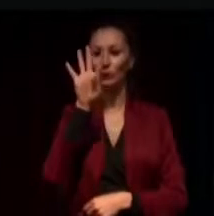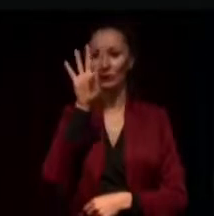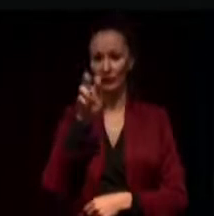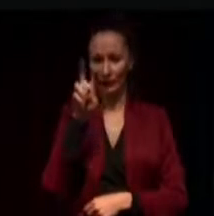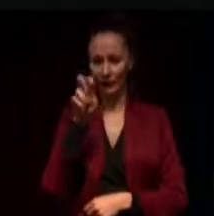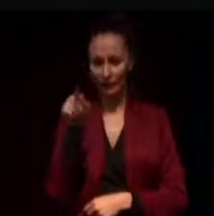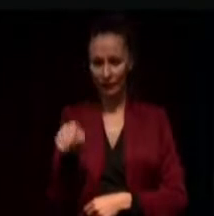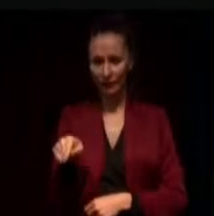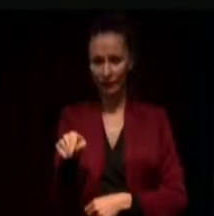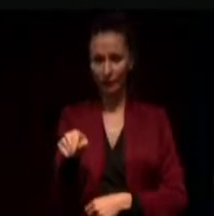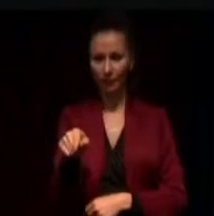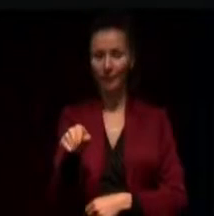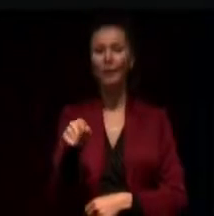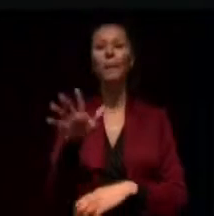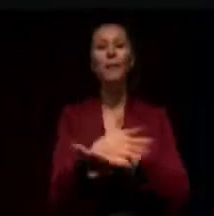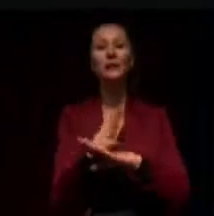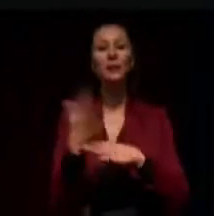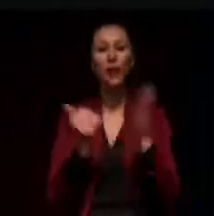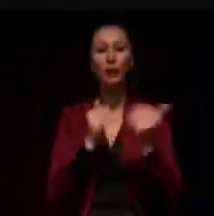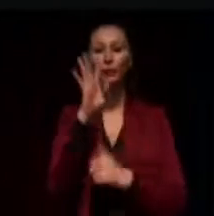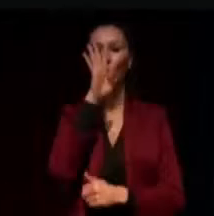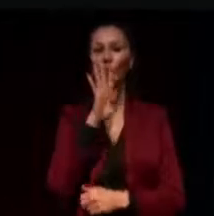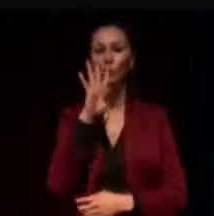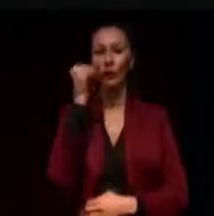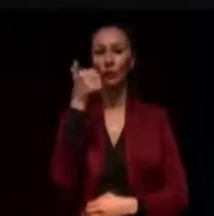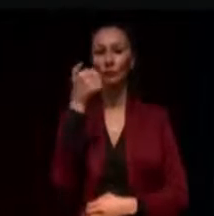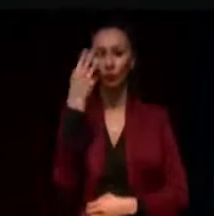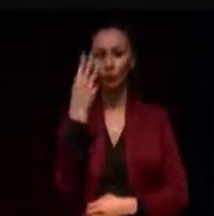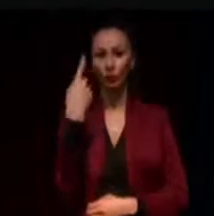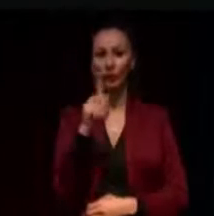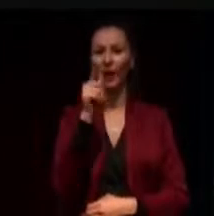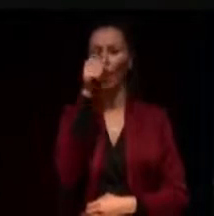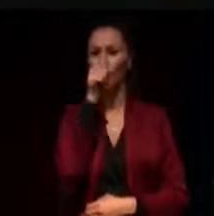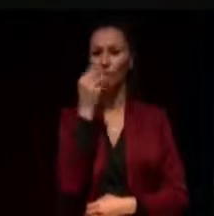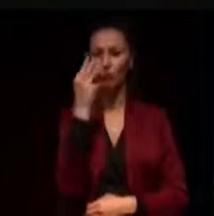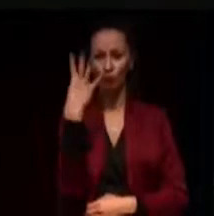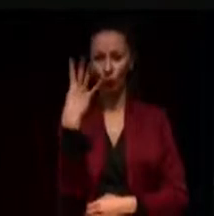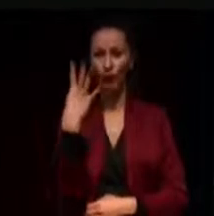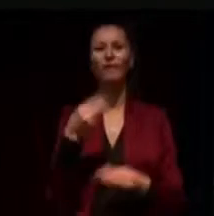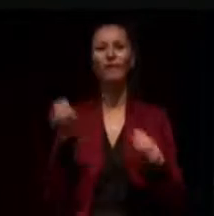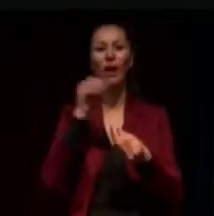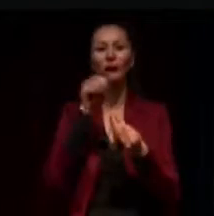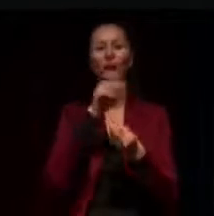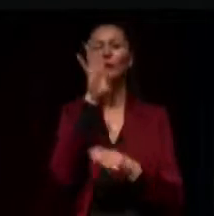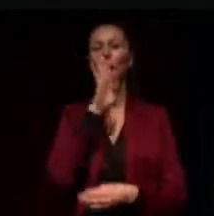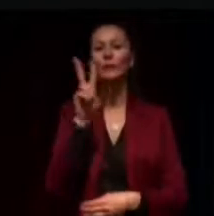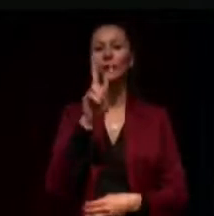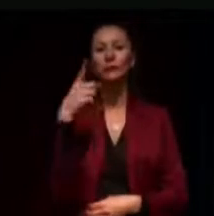1437.448, mal ve malzeme alımları 463.634, faiz giderleri